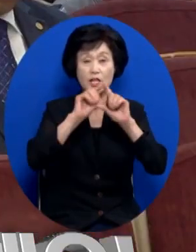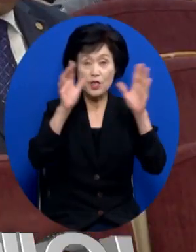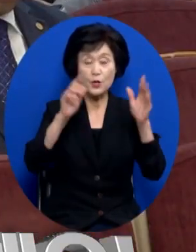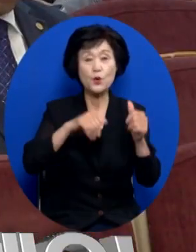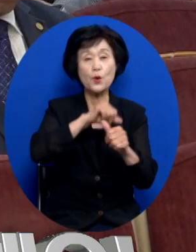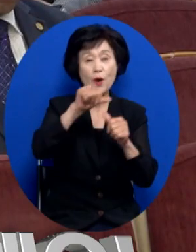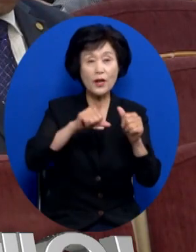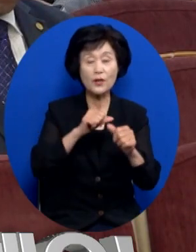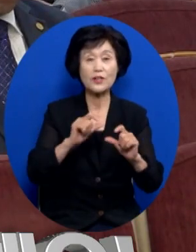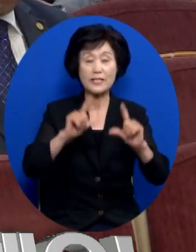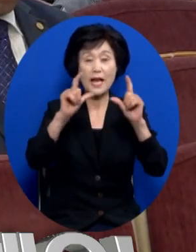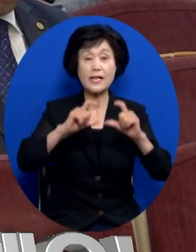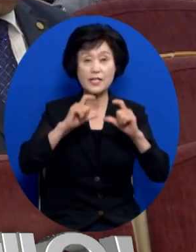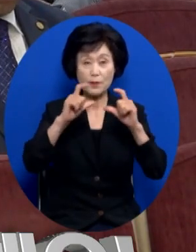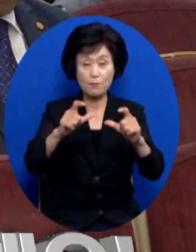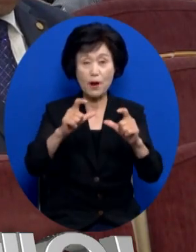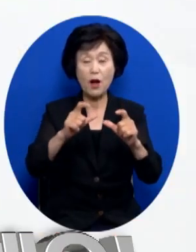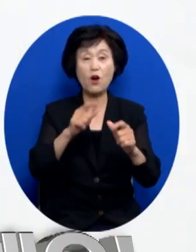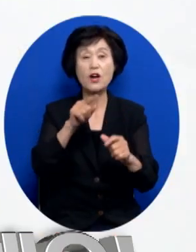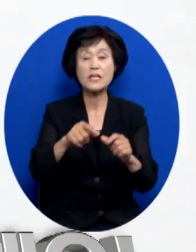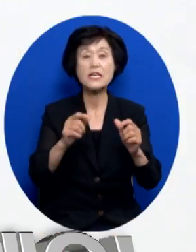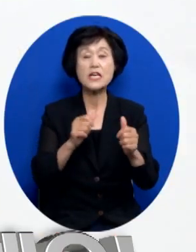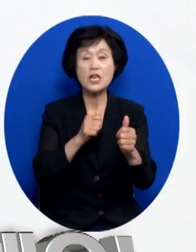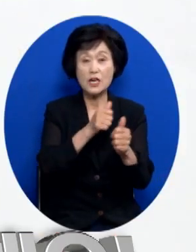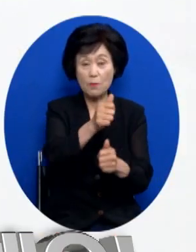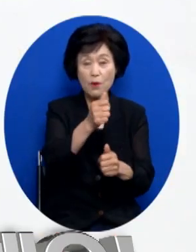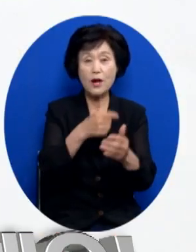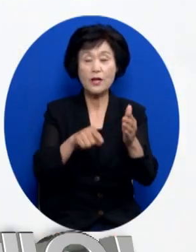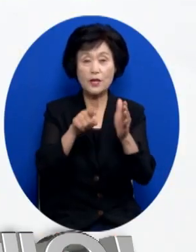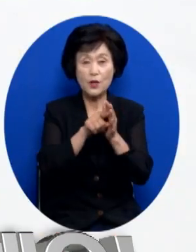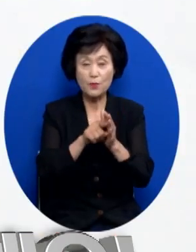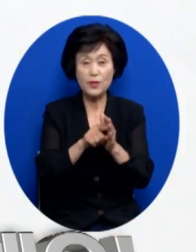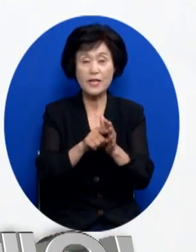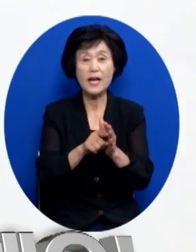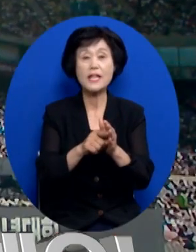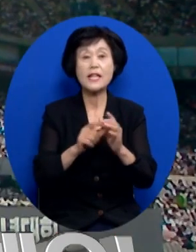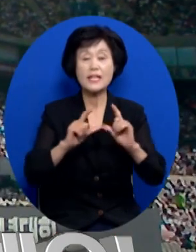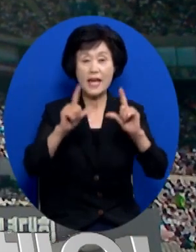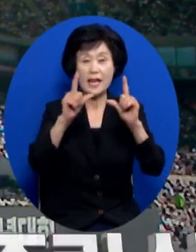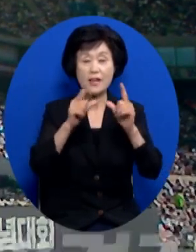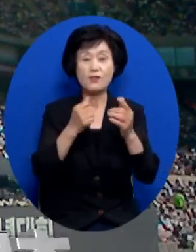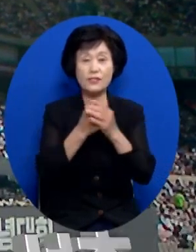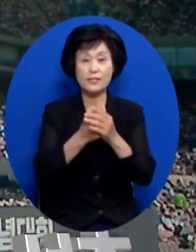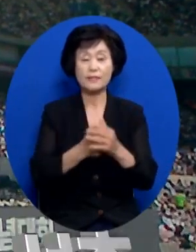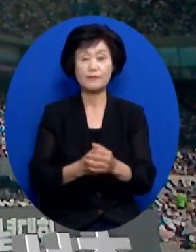기후환경주간으로 선포하고 기후위기 극복을 위한 탄소중립 실천에 나섰습니다.